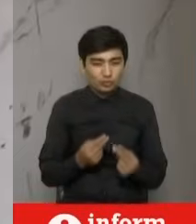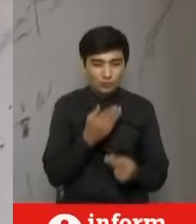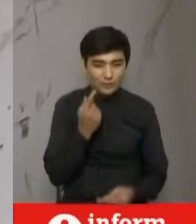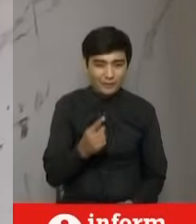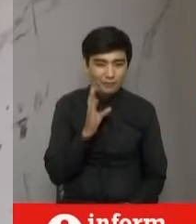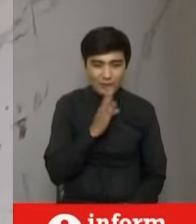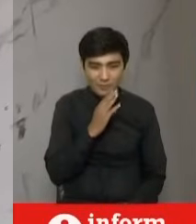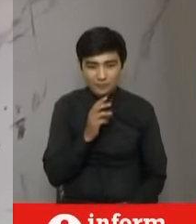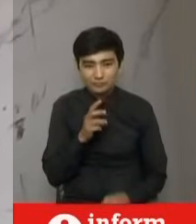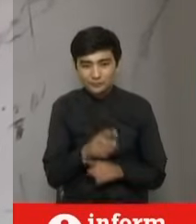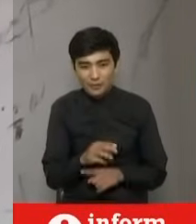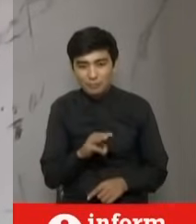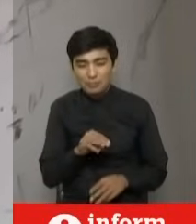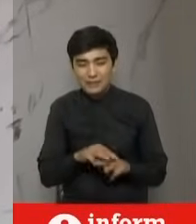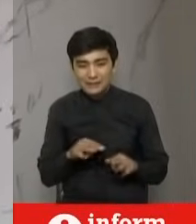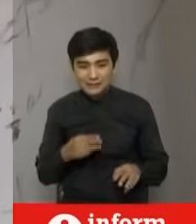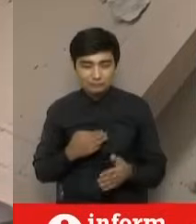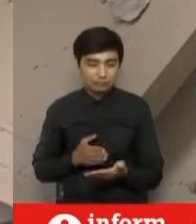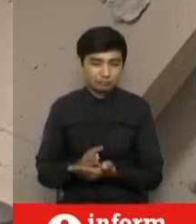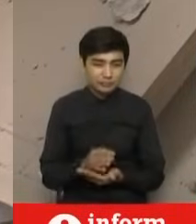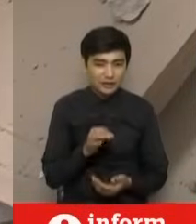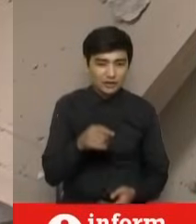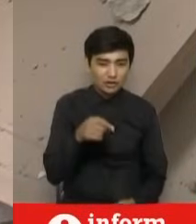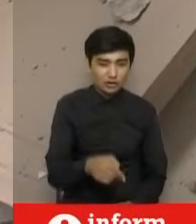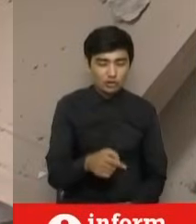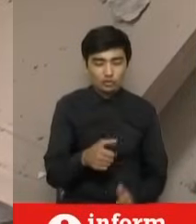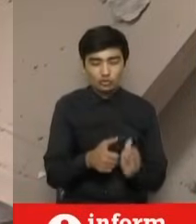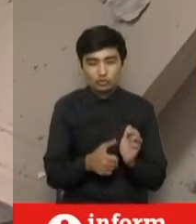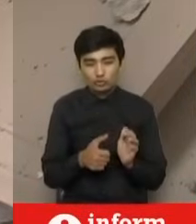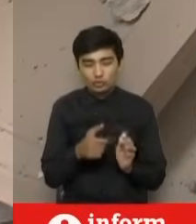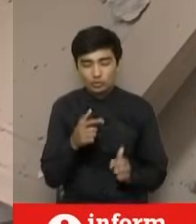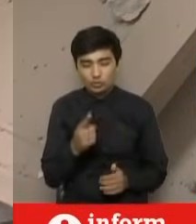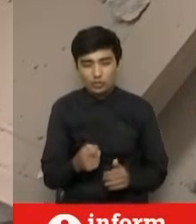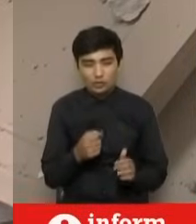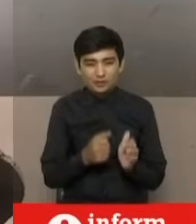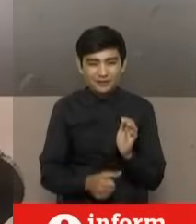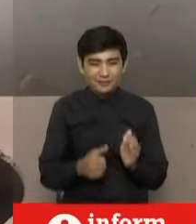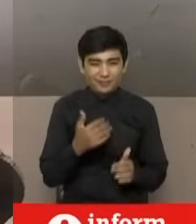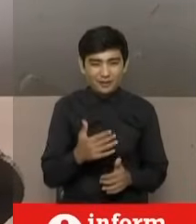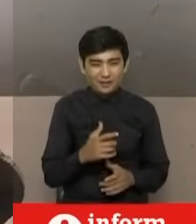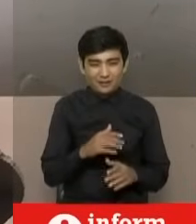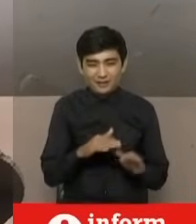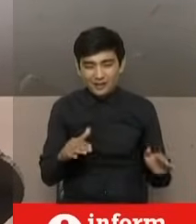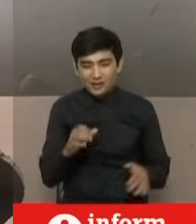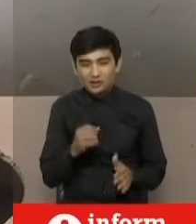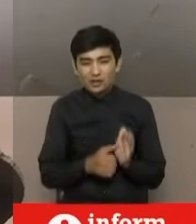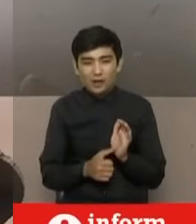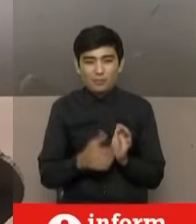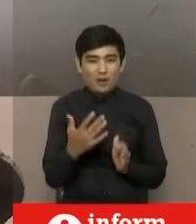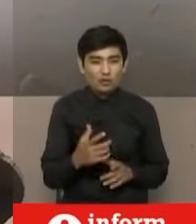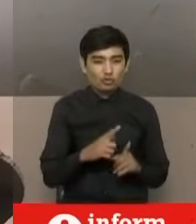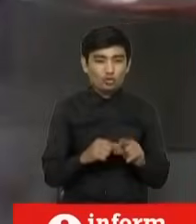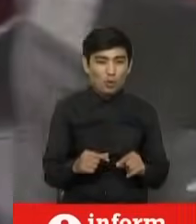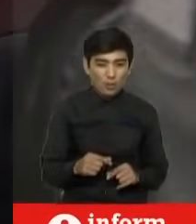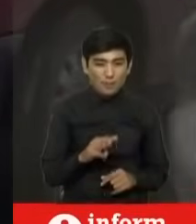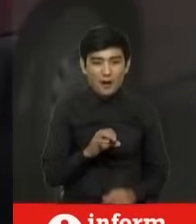даже записался на прием к министру. Причина в том, что 1635 ученикам 65-й школы в Майкудуке некуда будет ходить в